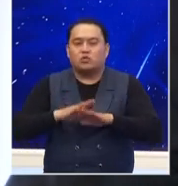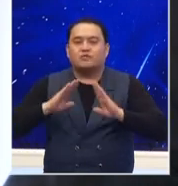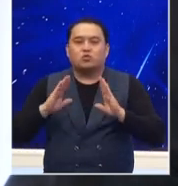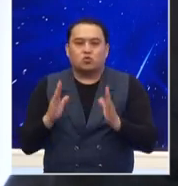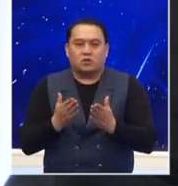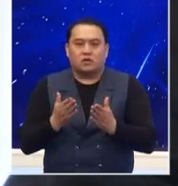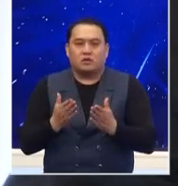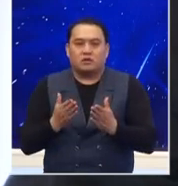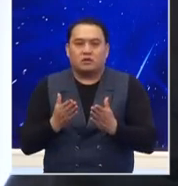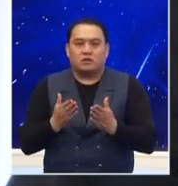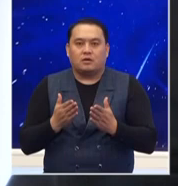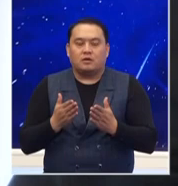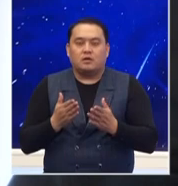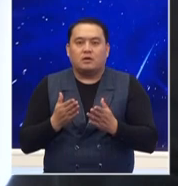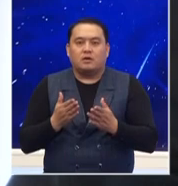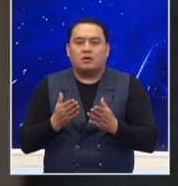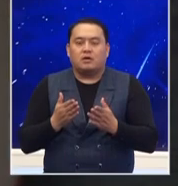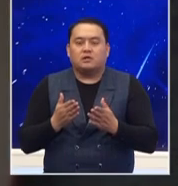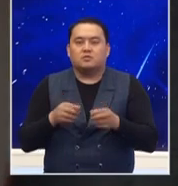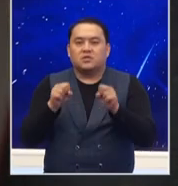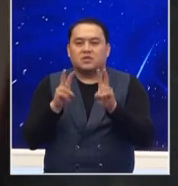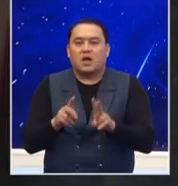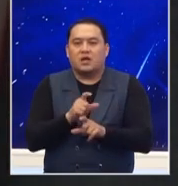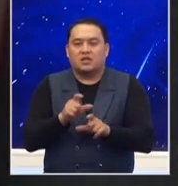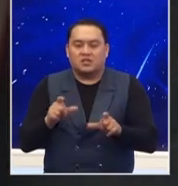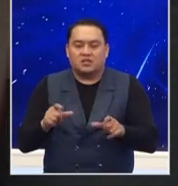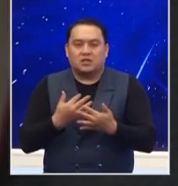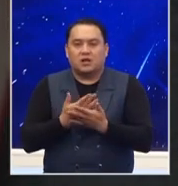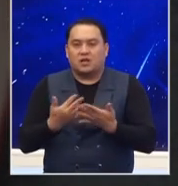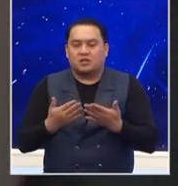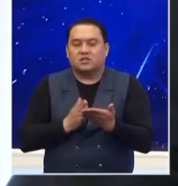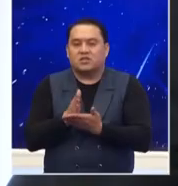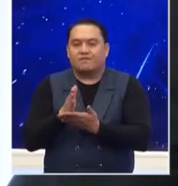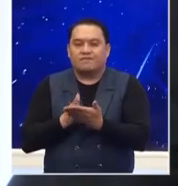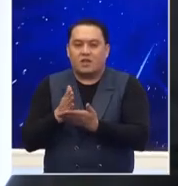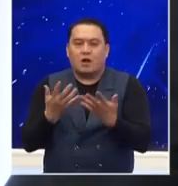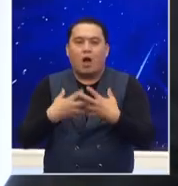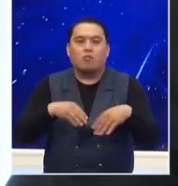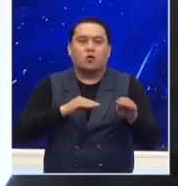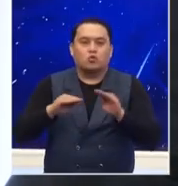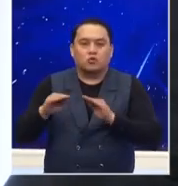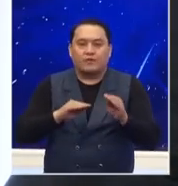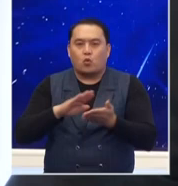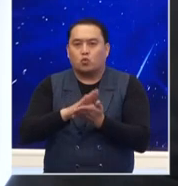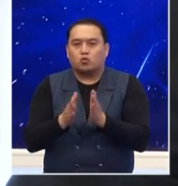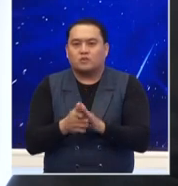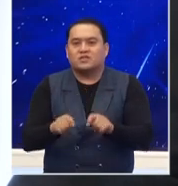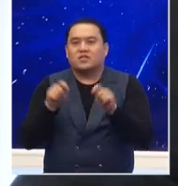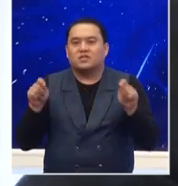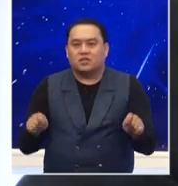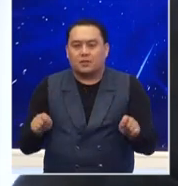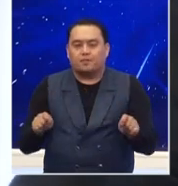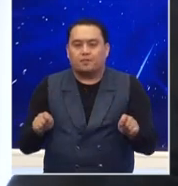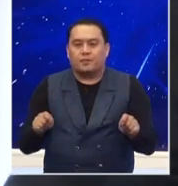которые входят реаниматолог, пульмонолог, инфекционист. Оборудование медицинское и условия созданы